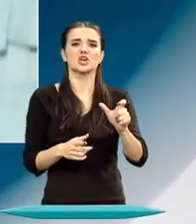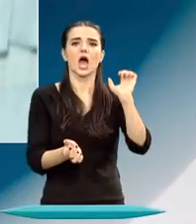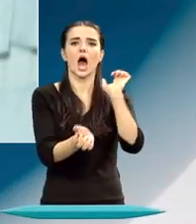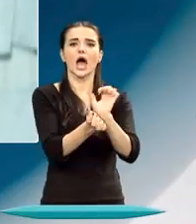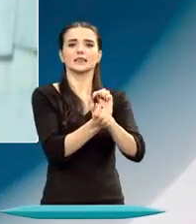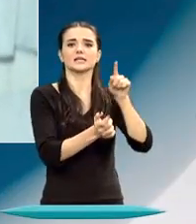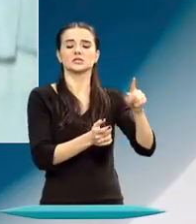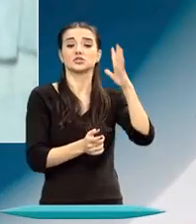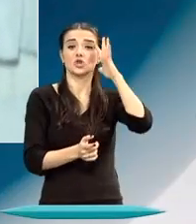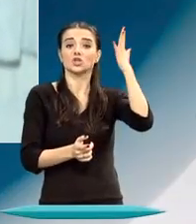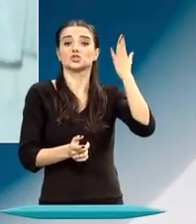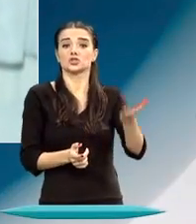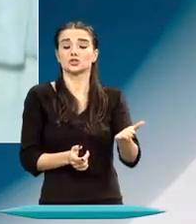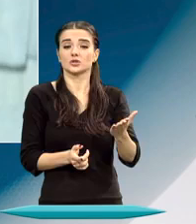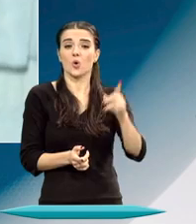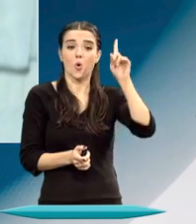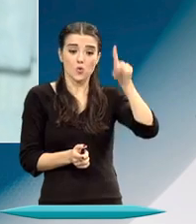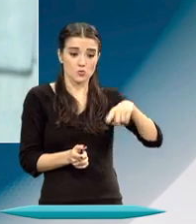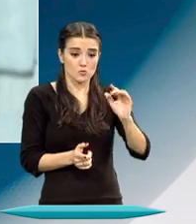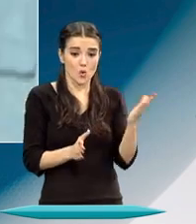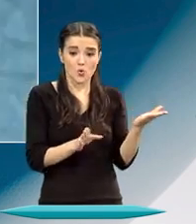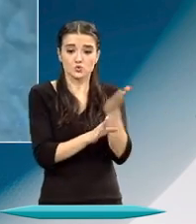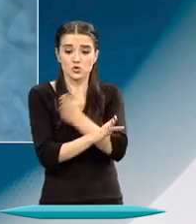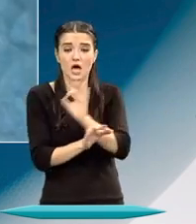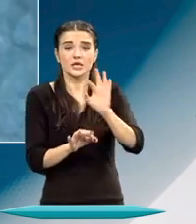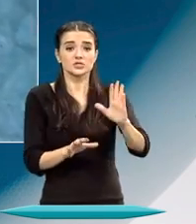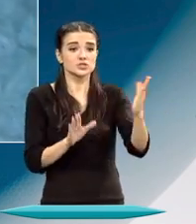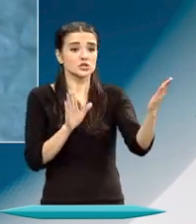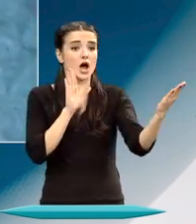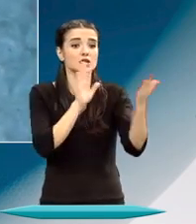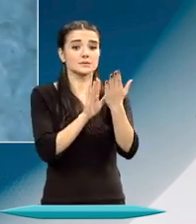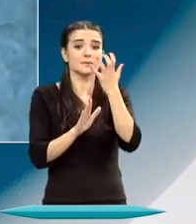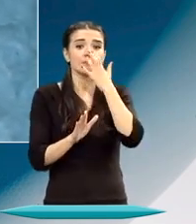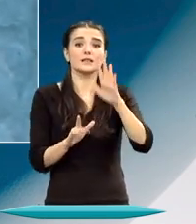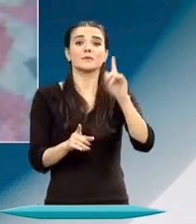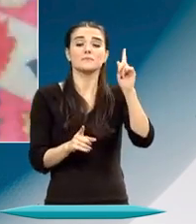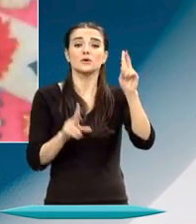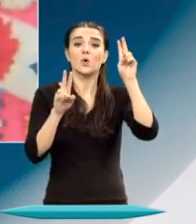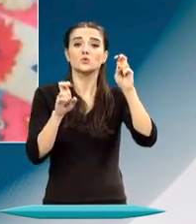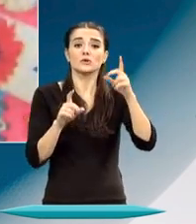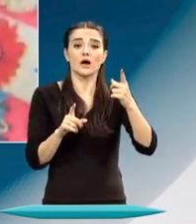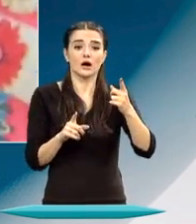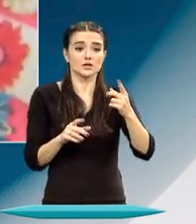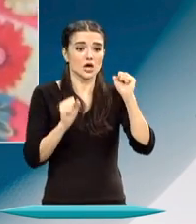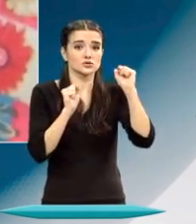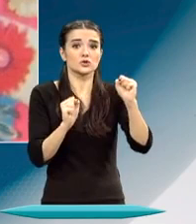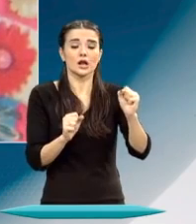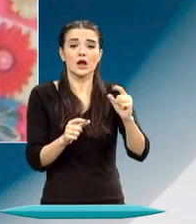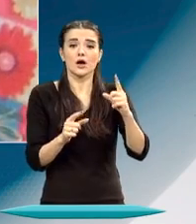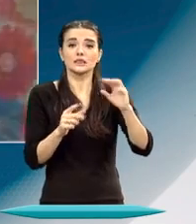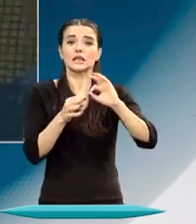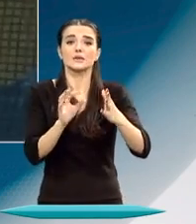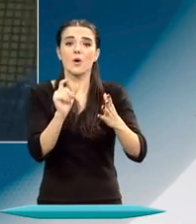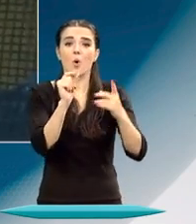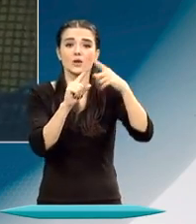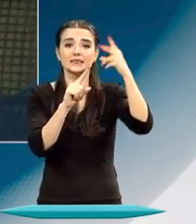Demirci ailesi şaşkındır. O güne kadar hiç karşılaşmayı beklemedikleri bir durumla karşı karşıyadırlar.